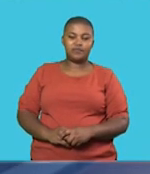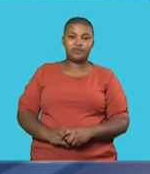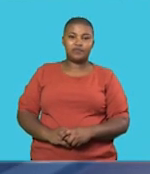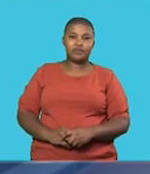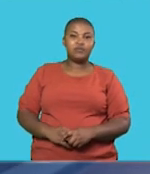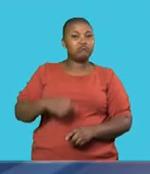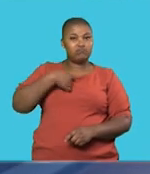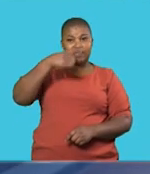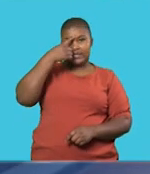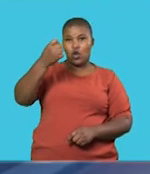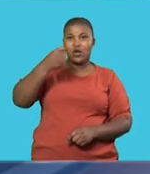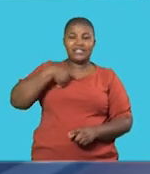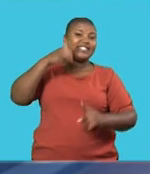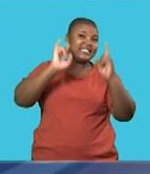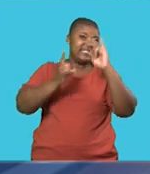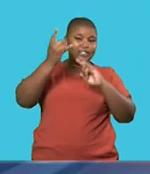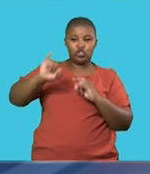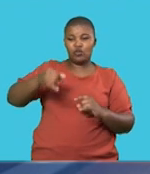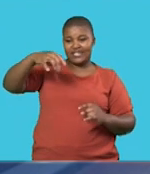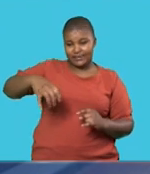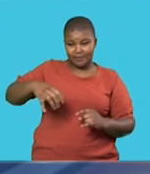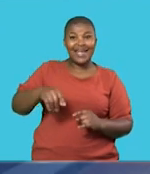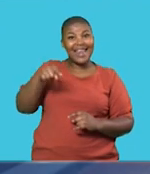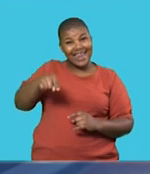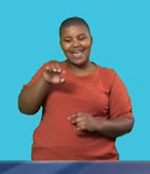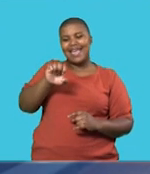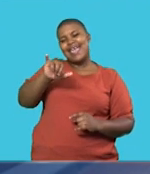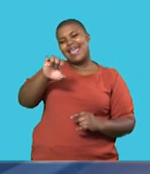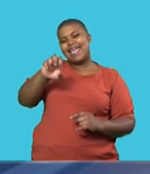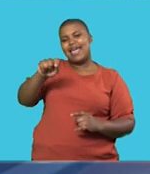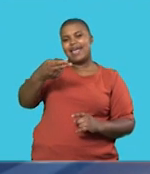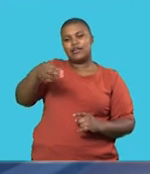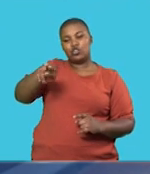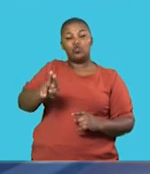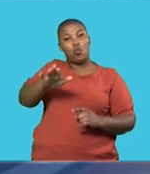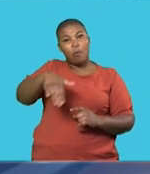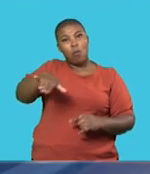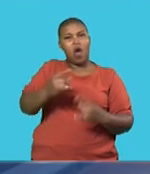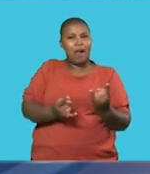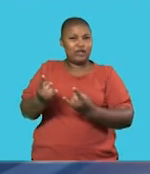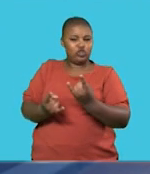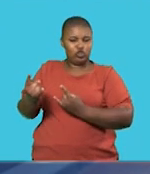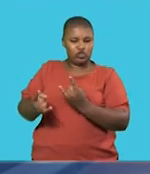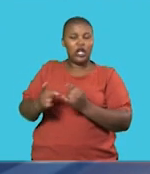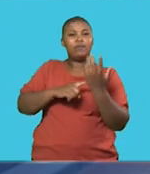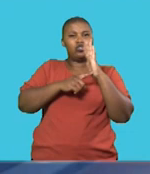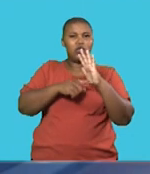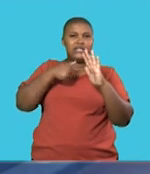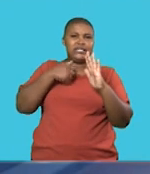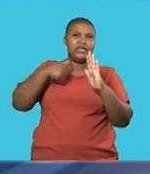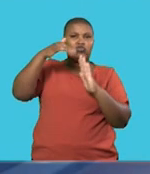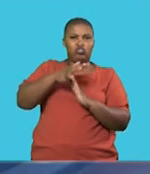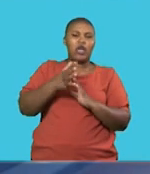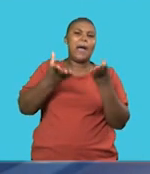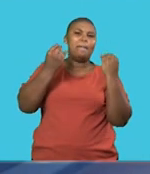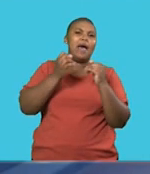of Johannesburg iEyethu izokwazi ukuthi isize ukuze sifezekise our priorities as government of